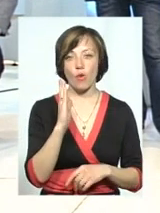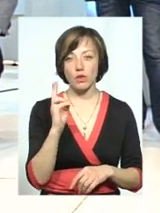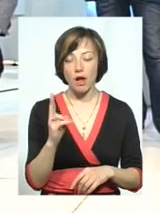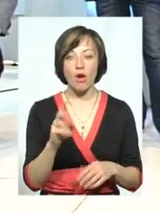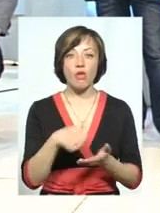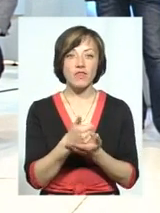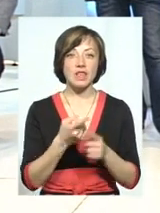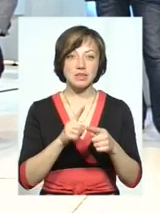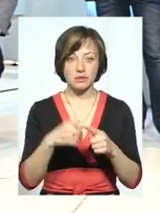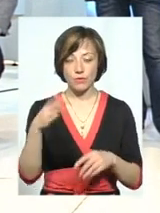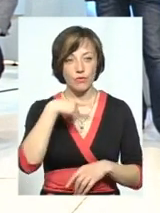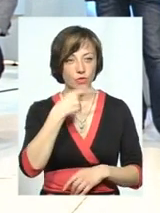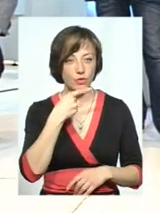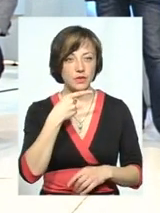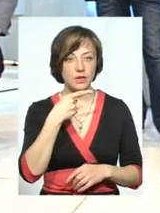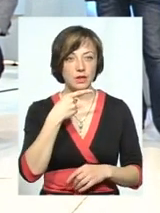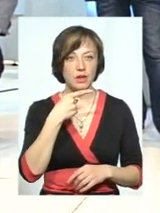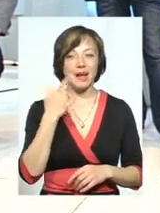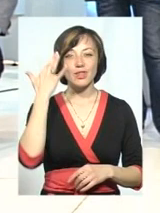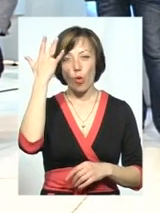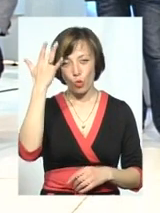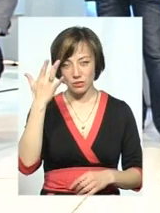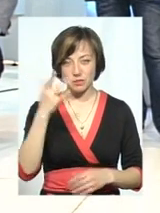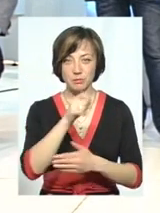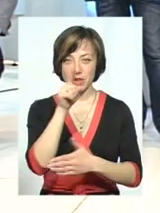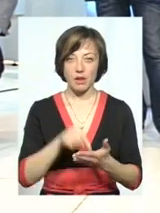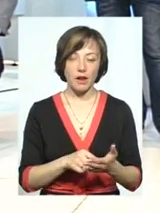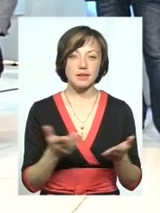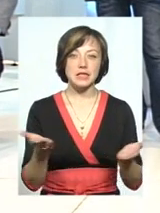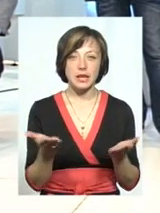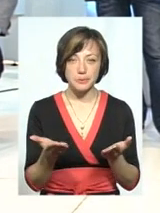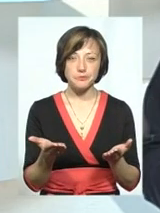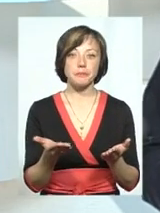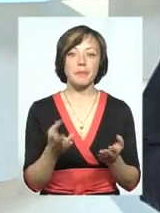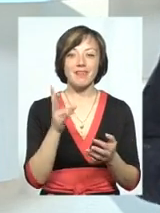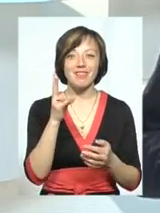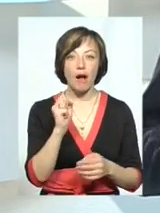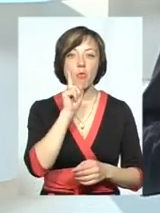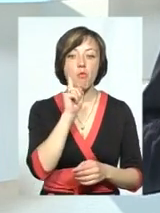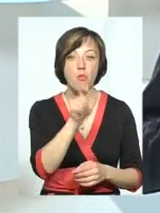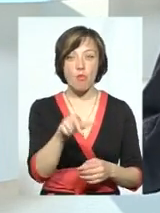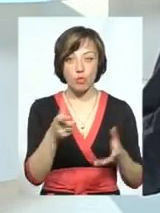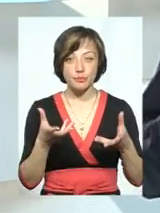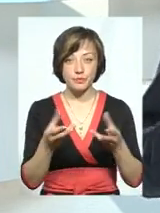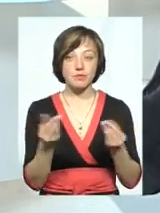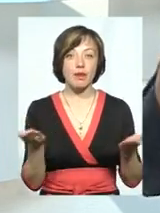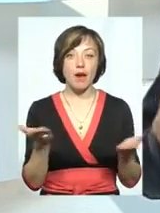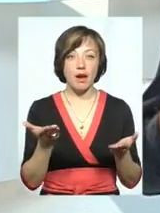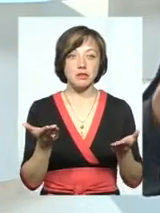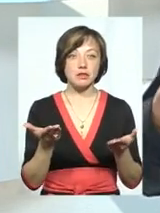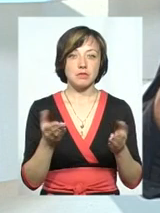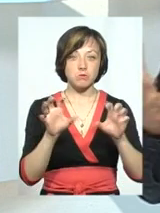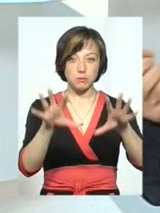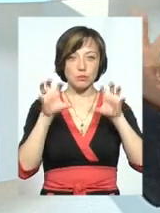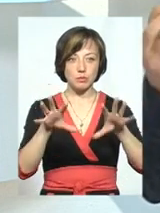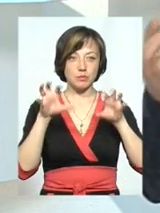Саме головне – це те, що Володимир говорив, ідеологічні питання. Безпом. Ті, які якраз на молодь, та яка, як мочалка, як